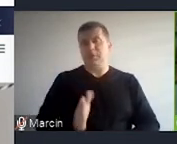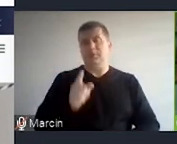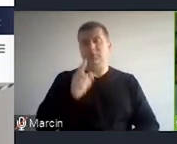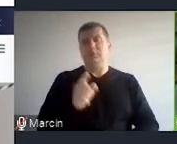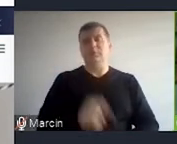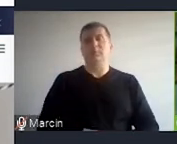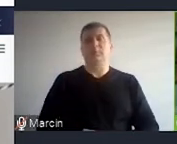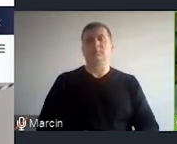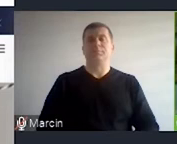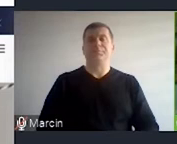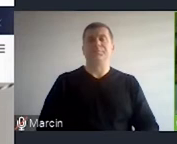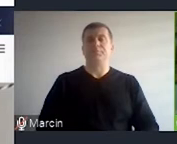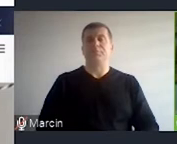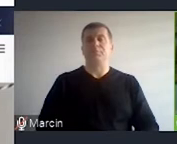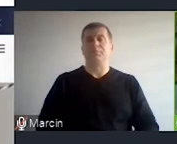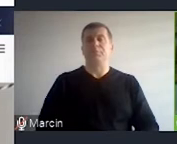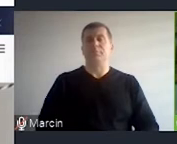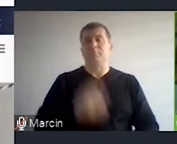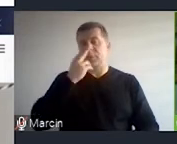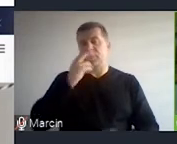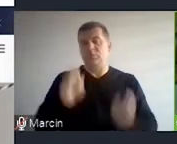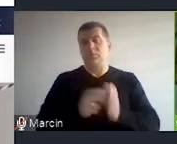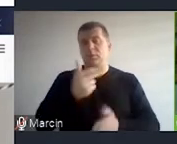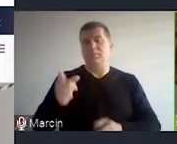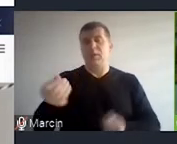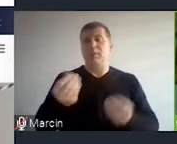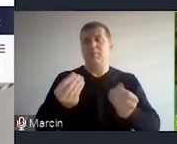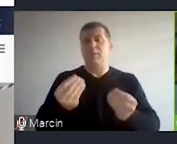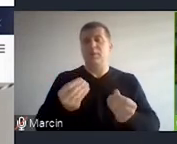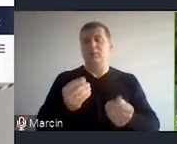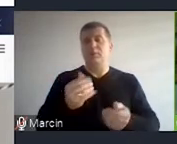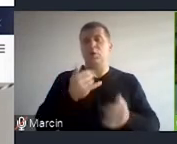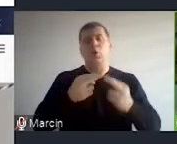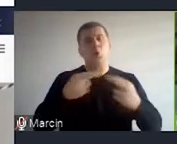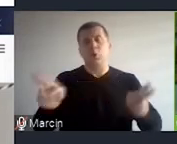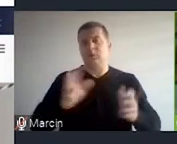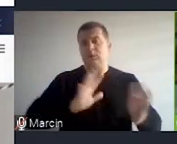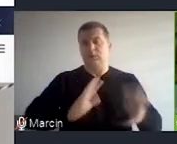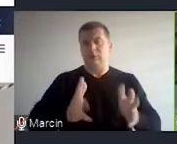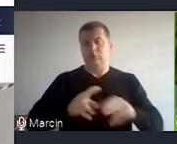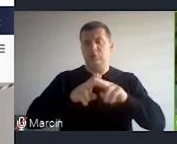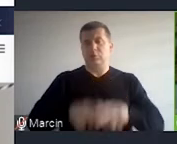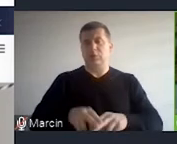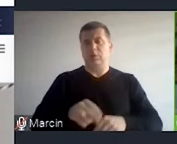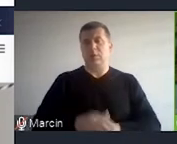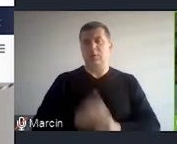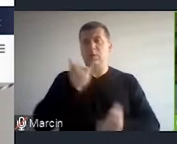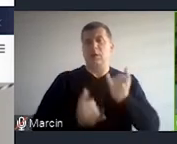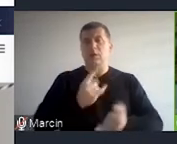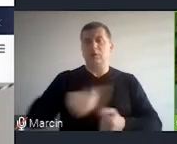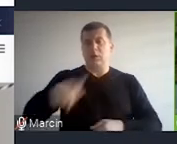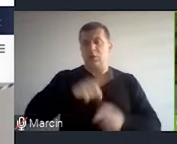państwo podchodzili do tego tematu pieniędzy, które zostały na różny sposób. Jeśli jesteście